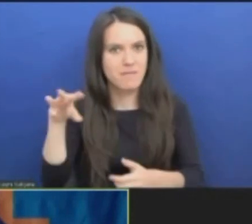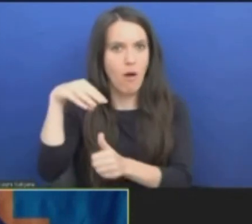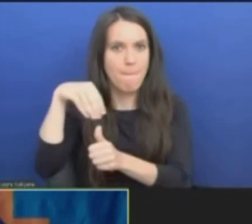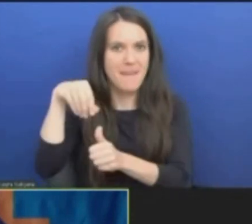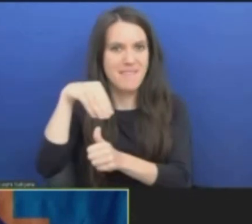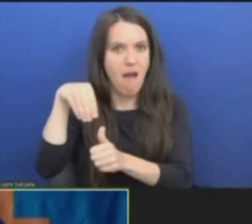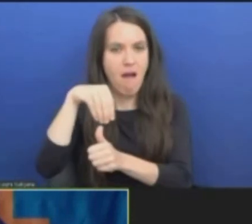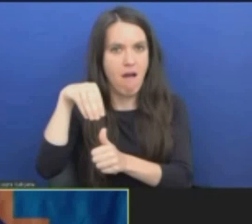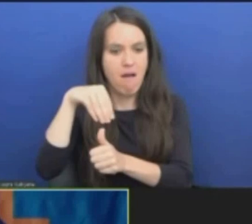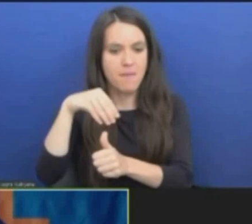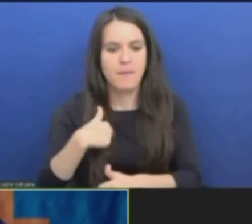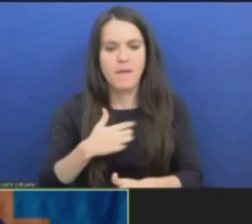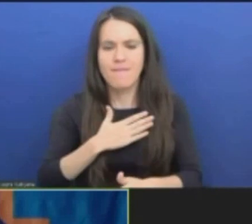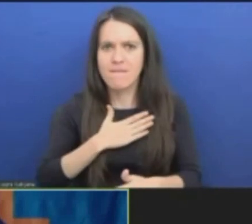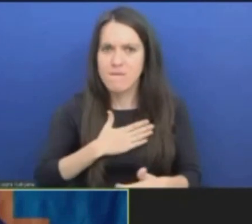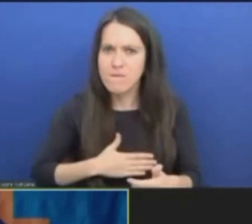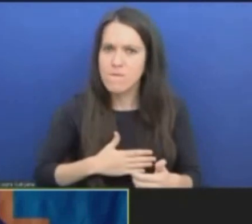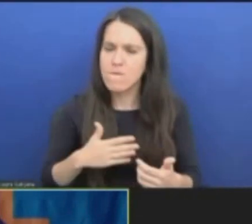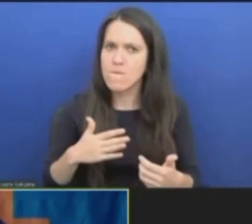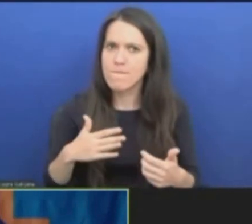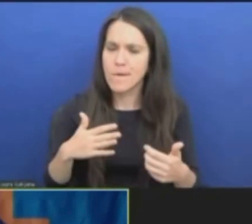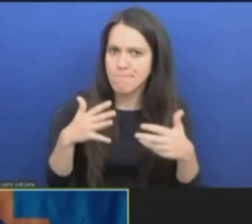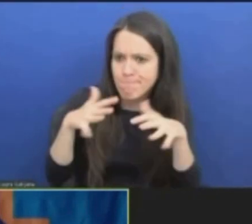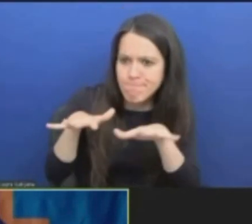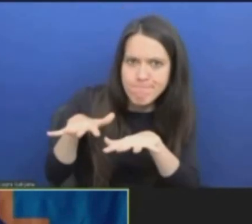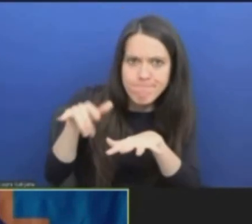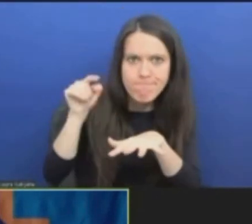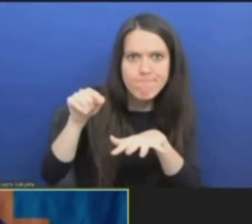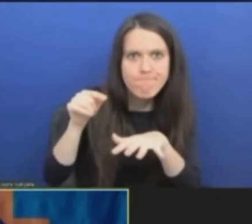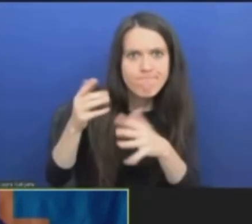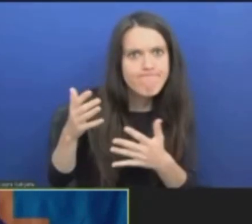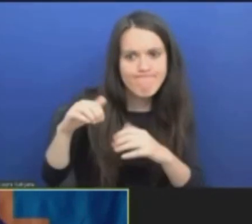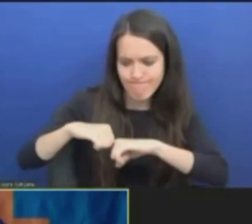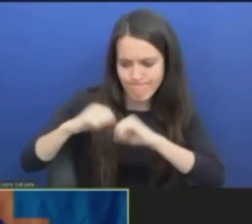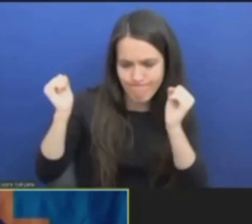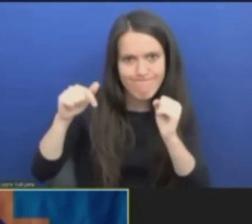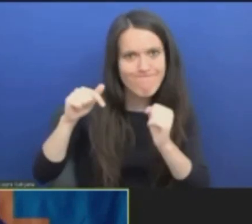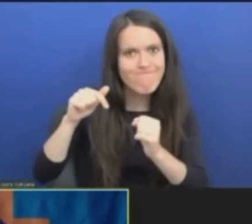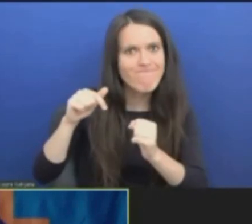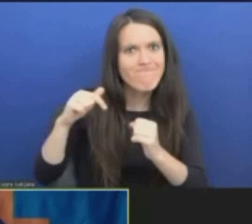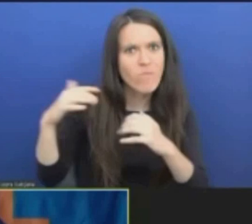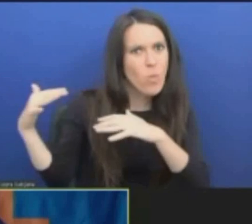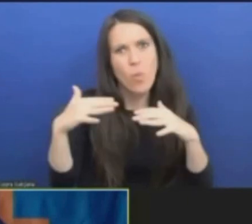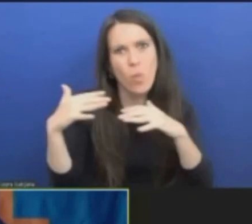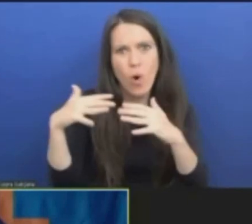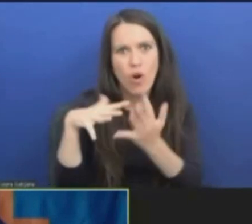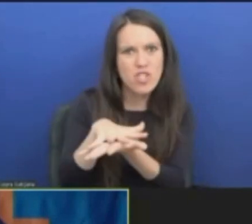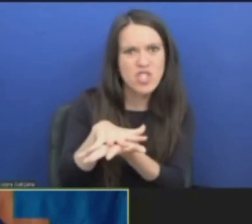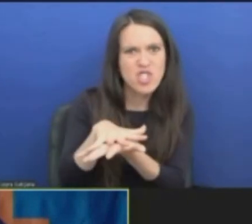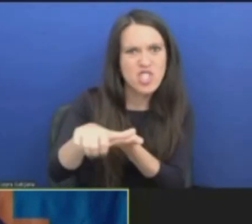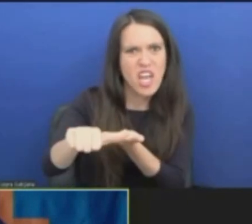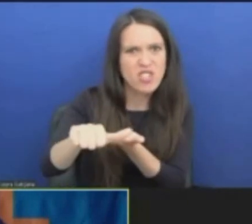азербайджанскими вооруженными силами против коренного армянского населения мирно проживающего более десяти тысяч лет на земле своих предков в